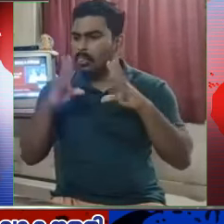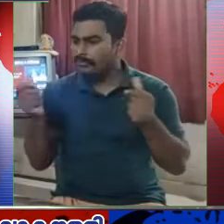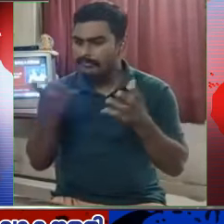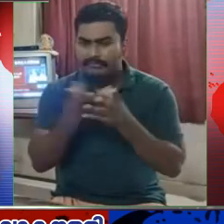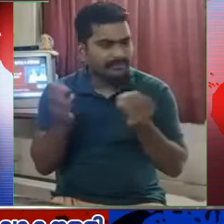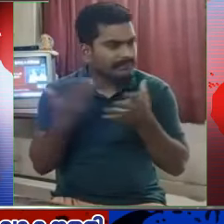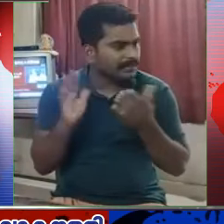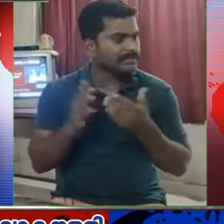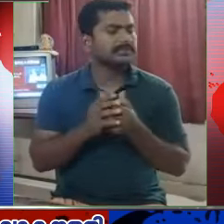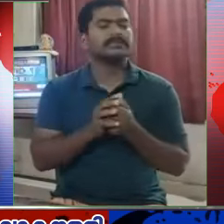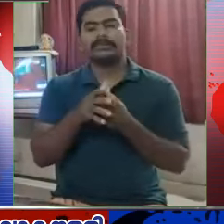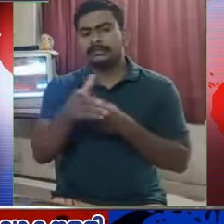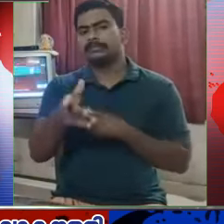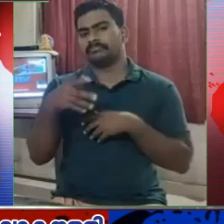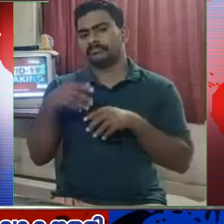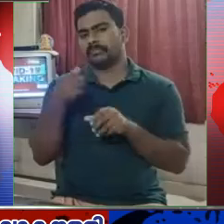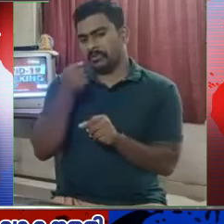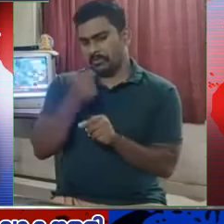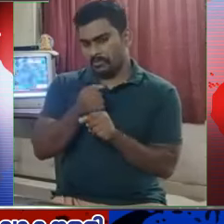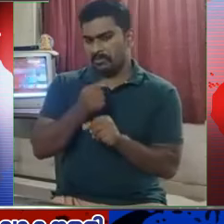സാധനങ്ങളുമായുള്ള ലോറികളുടെ വരവിൽ